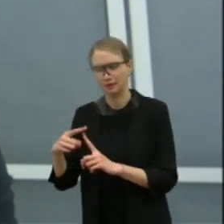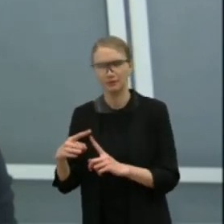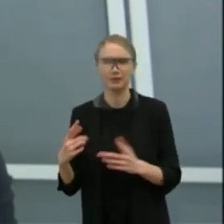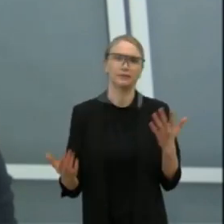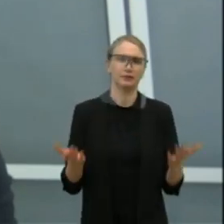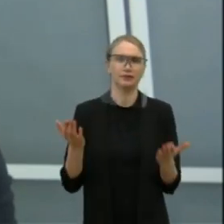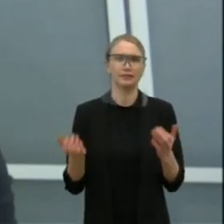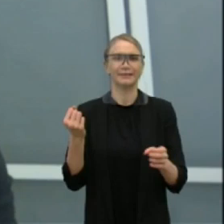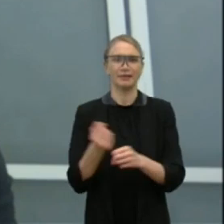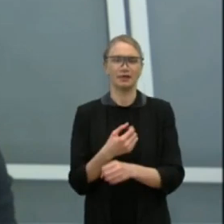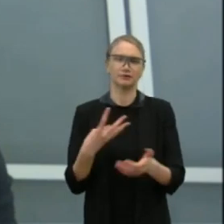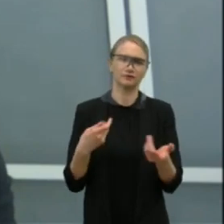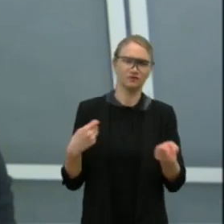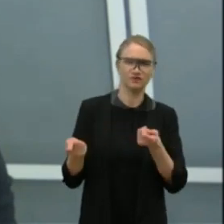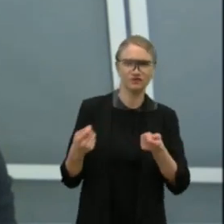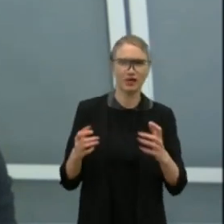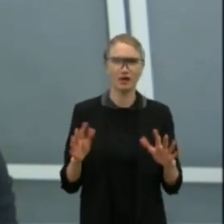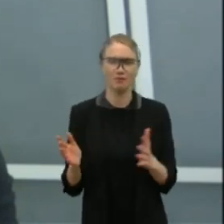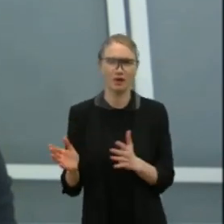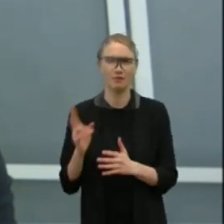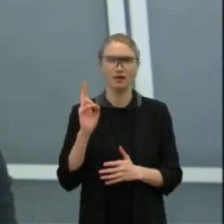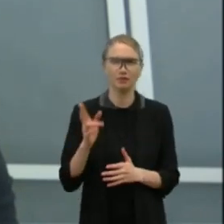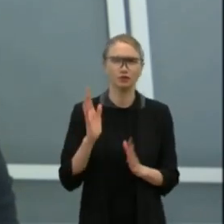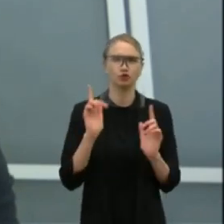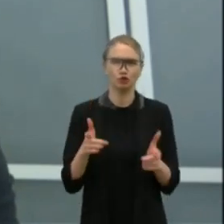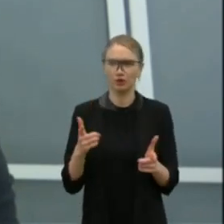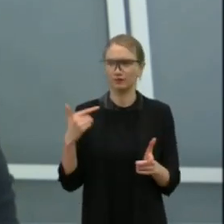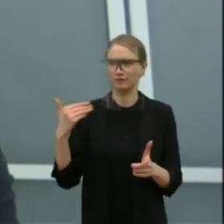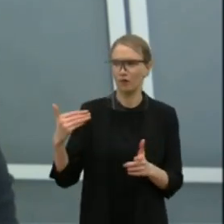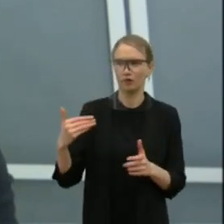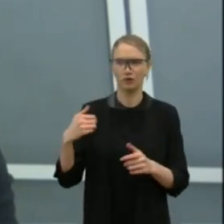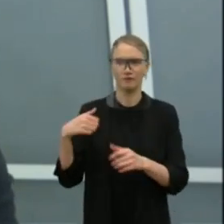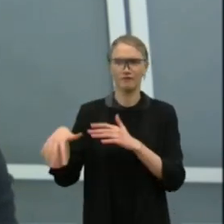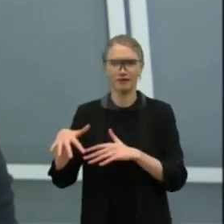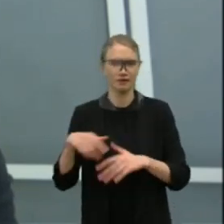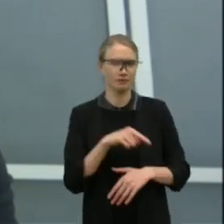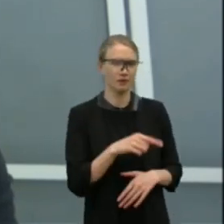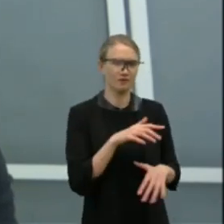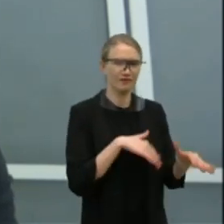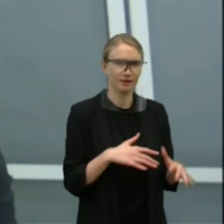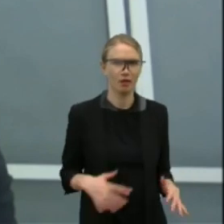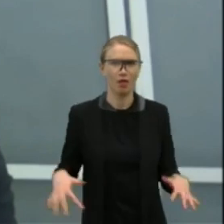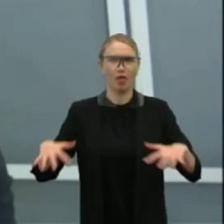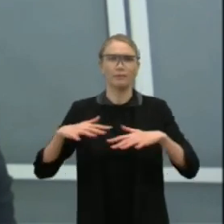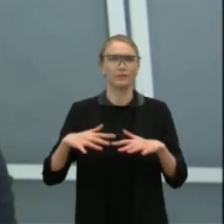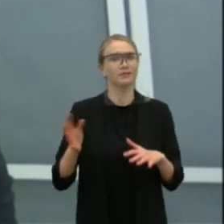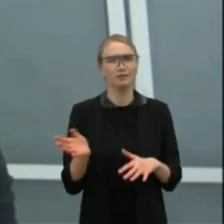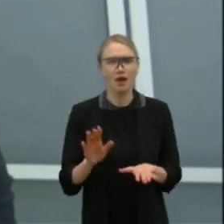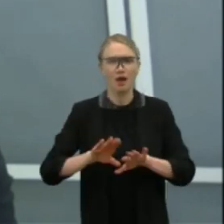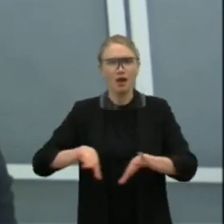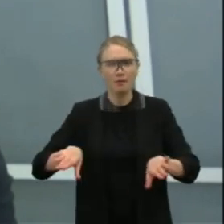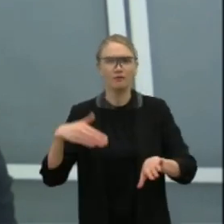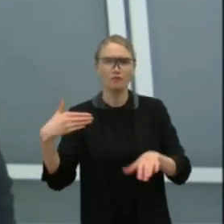reiks koordinuoti ir vėlgi tikrai jokių būdų nepersidengti veiklomis, tačiau recenzuoti ar galbūt ir ieškoti